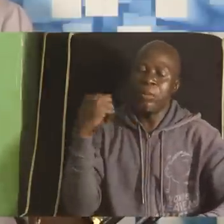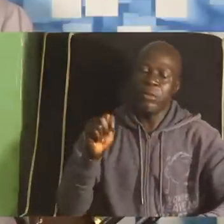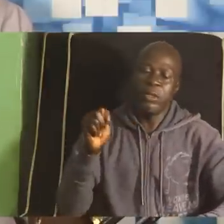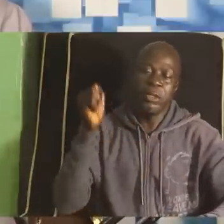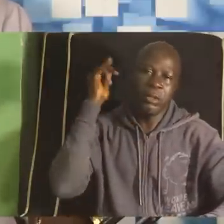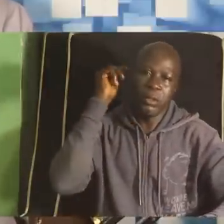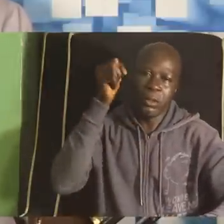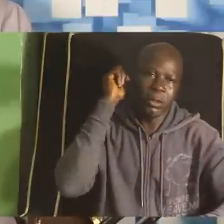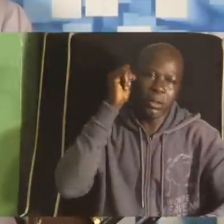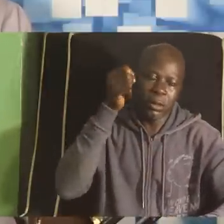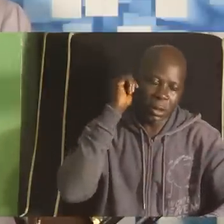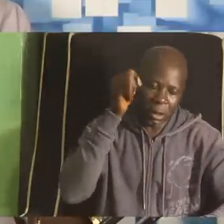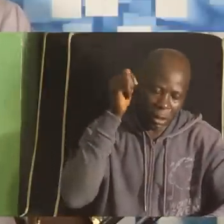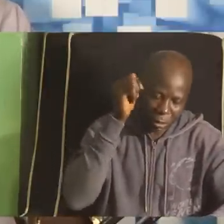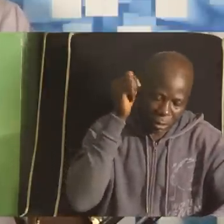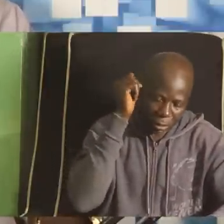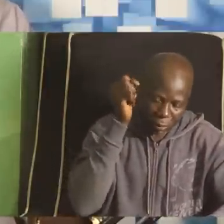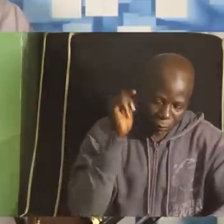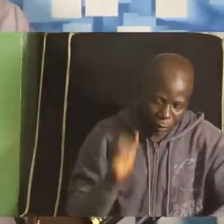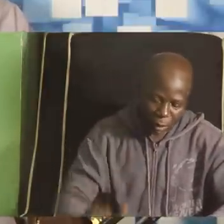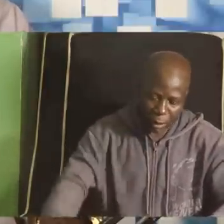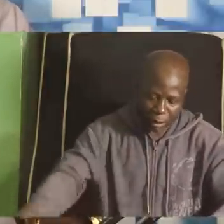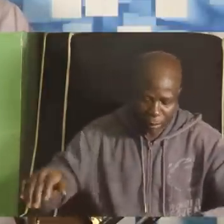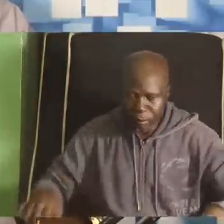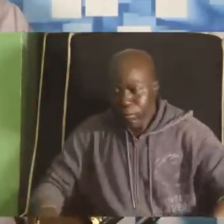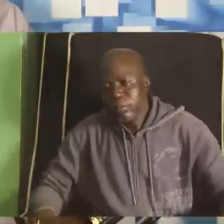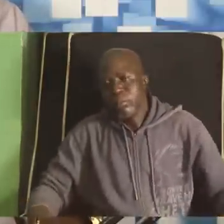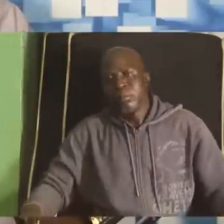Baba, tell me.